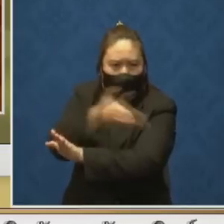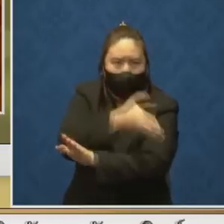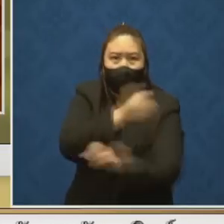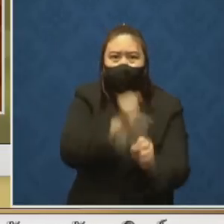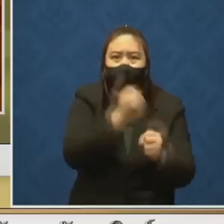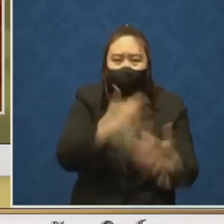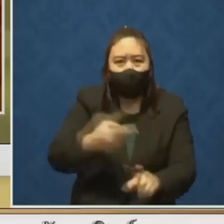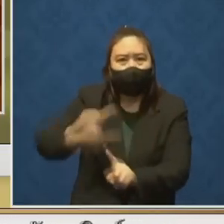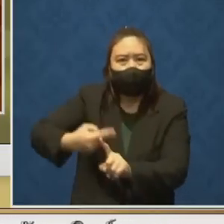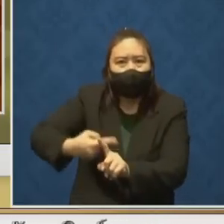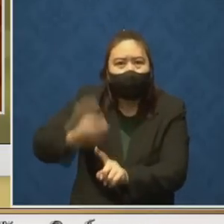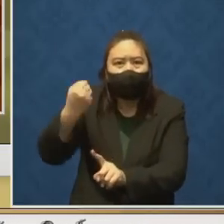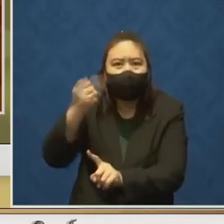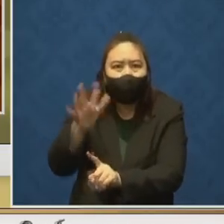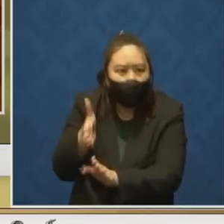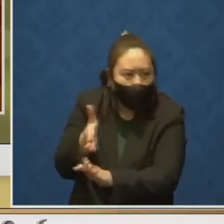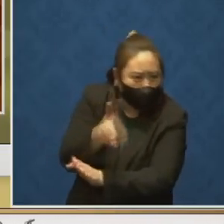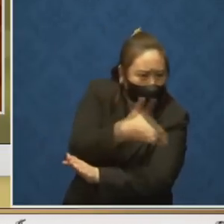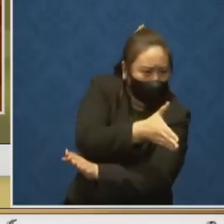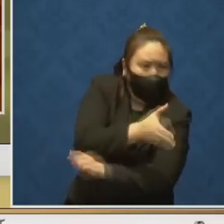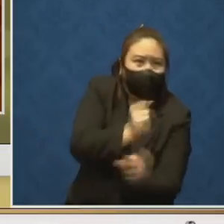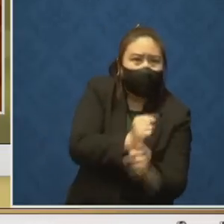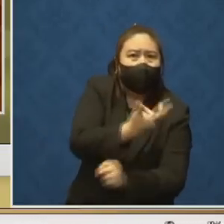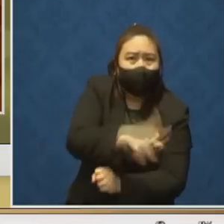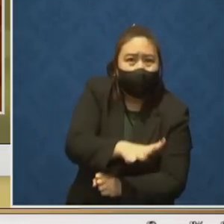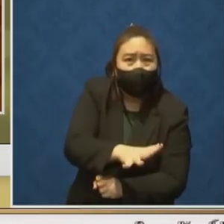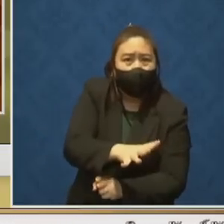อนถามวาแบบนี้ก็ได้เหรคะ